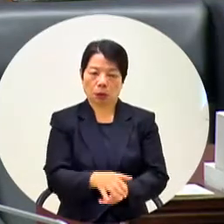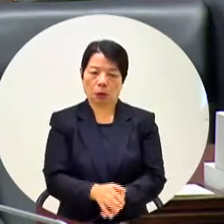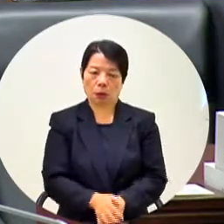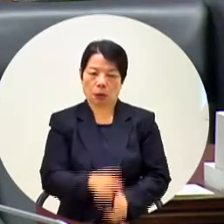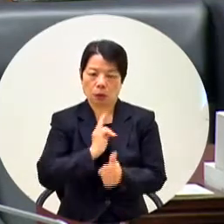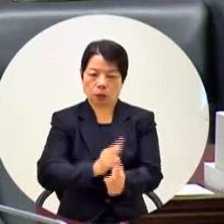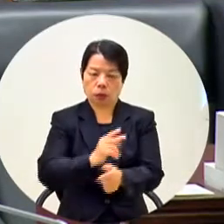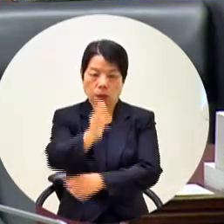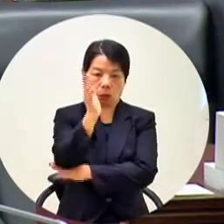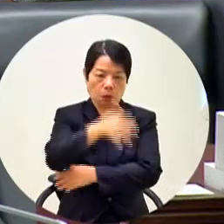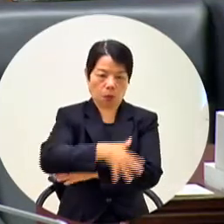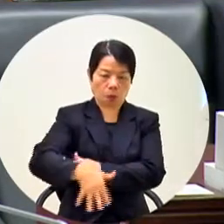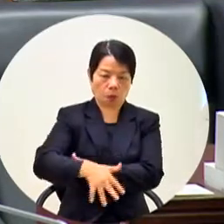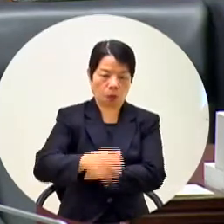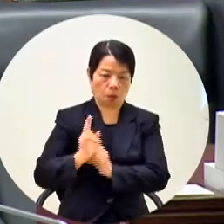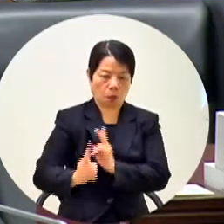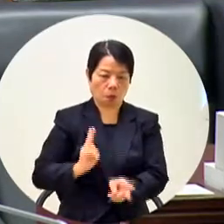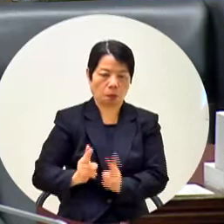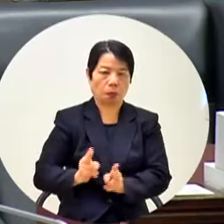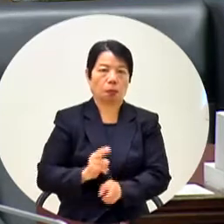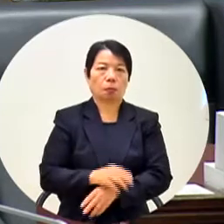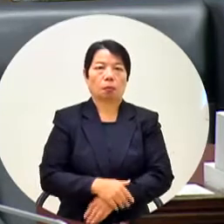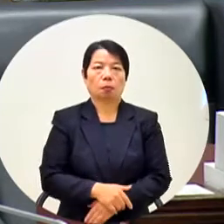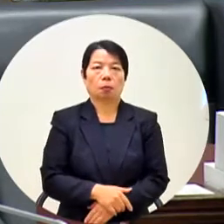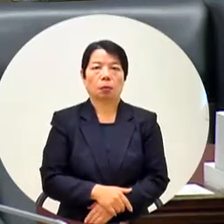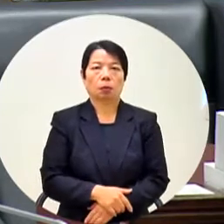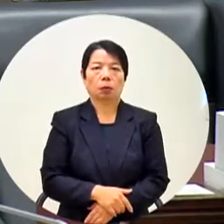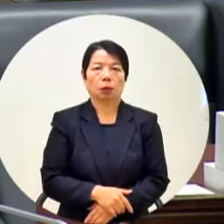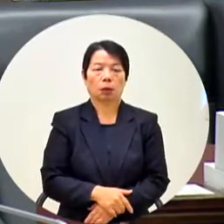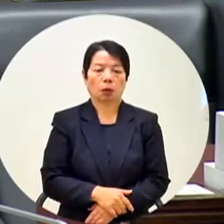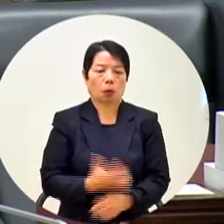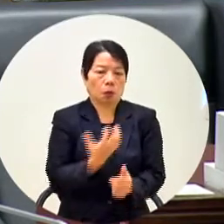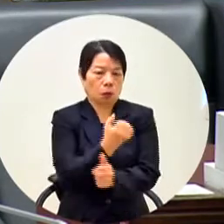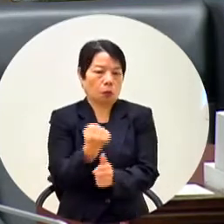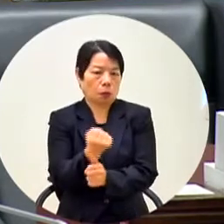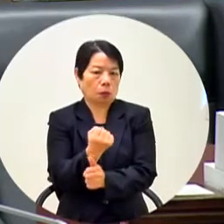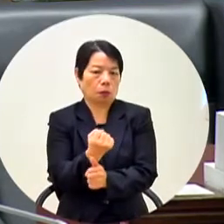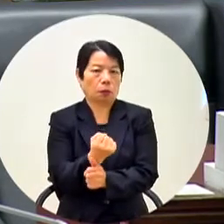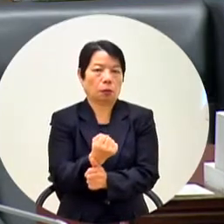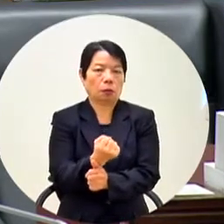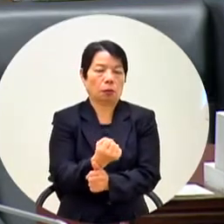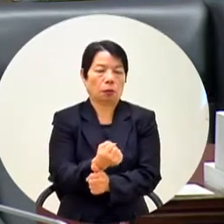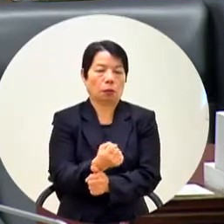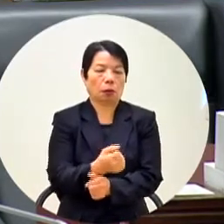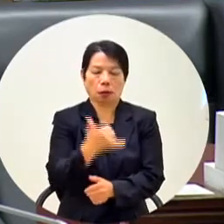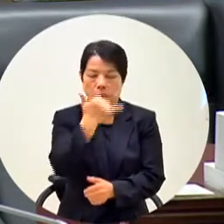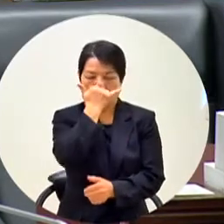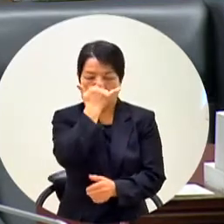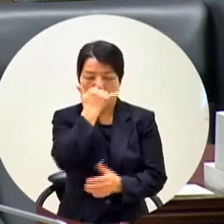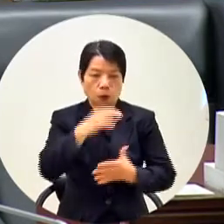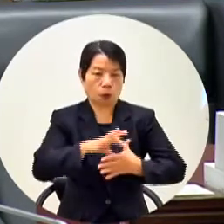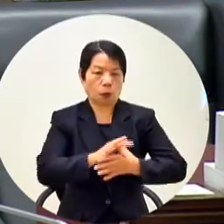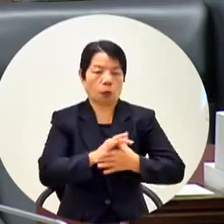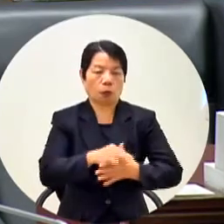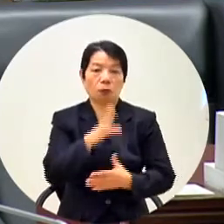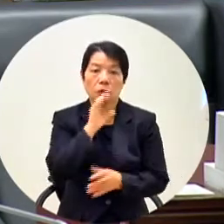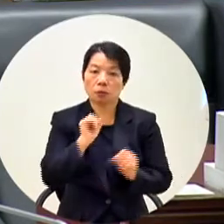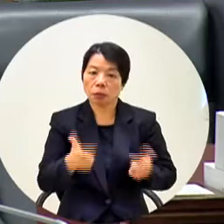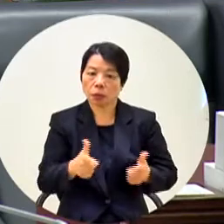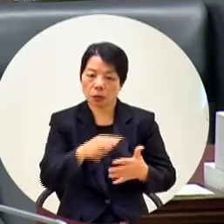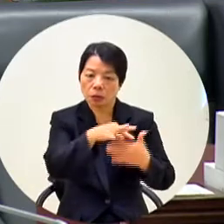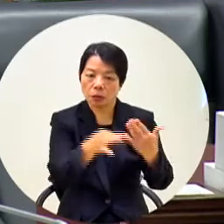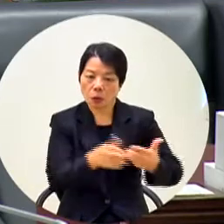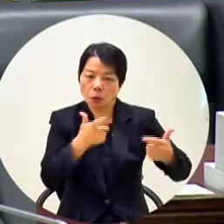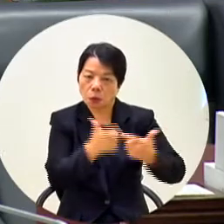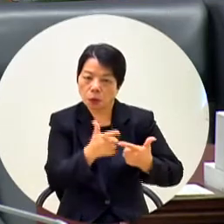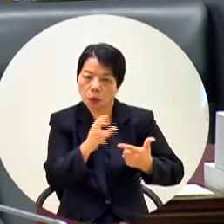处好好啊，管制这个猪肉。哦，是不是符合咱的标准？